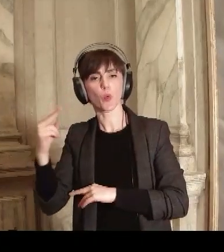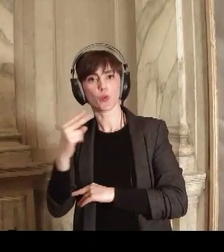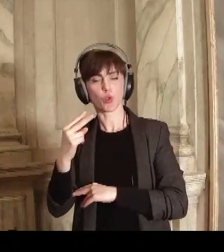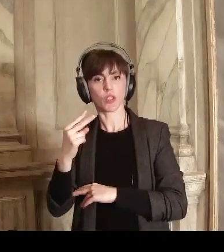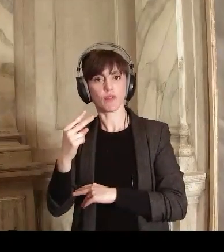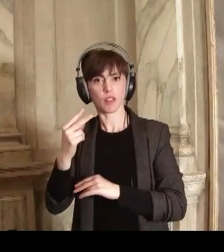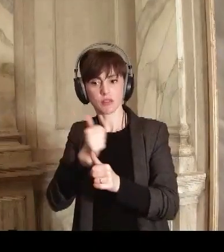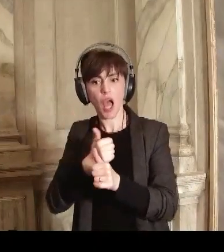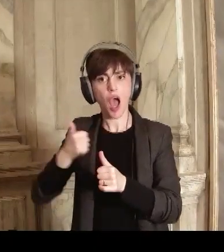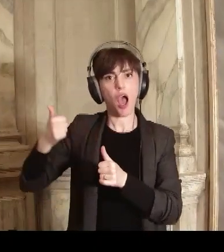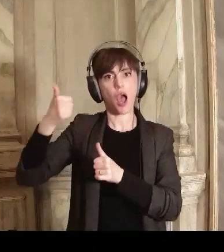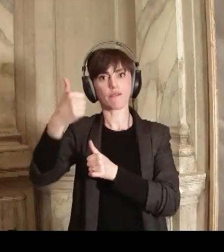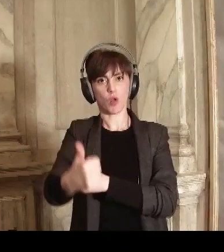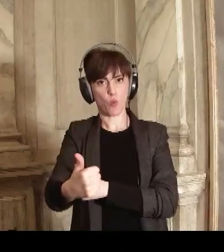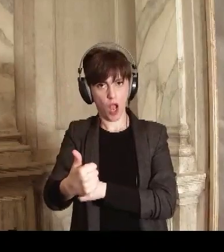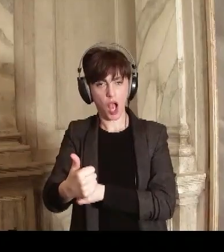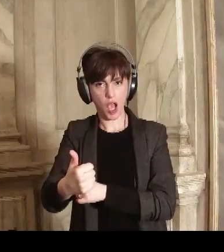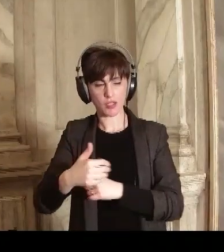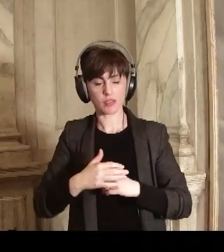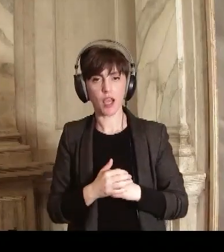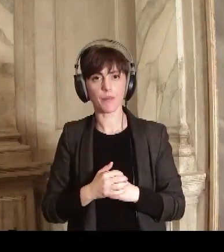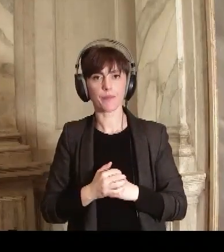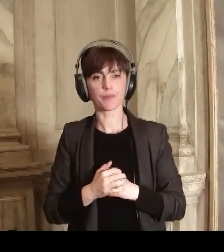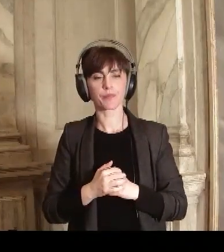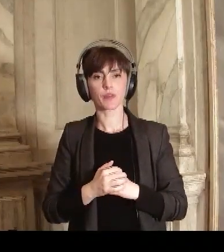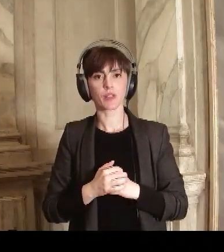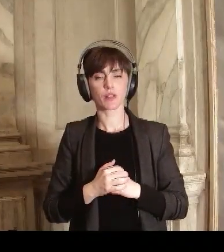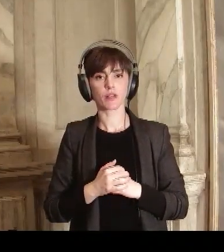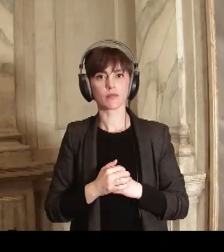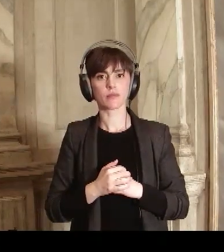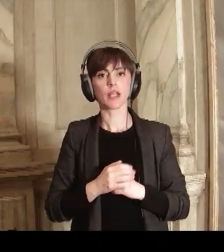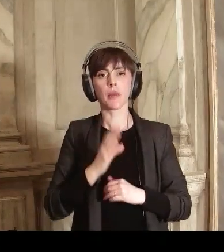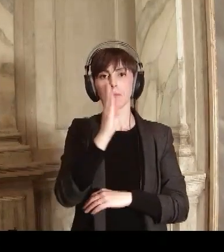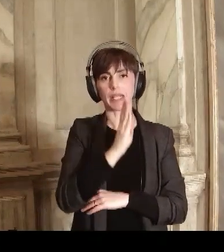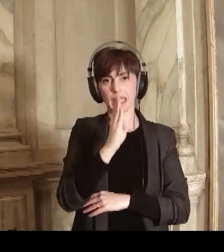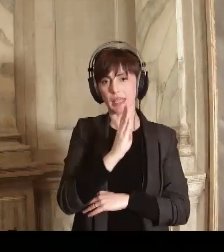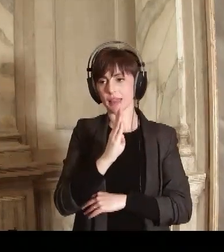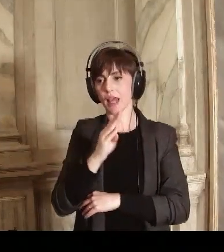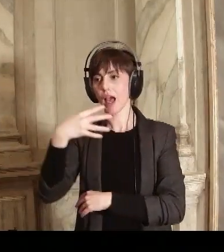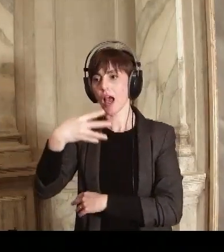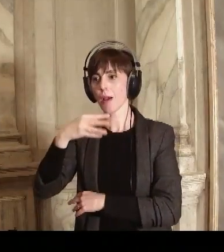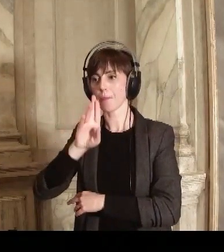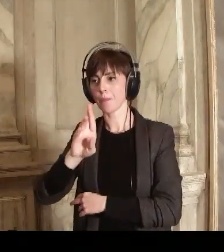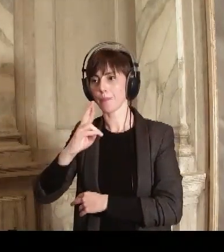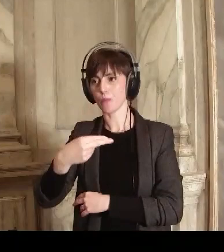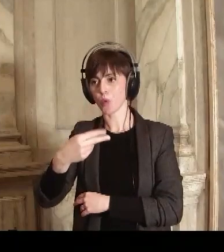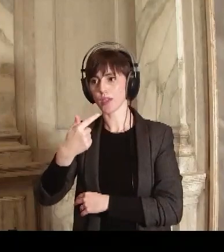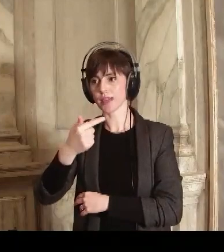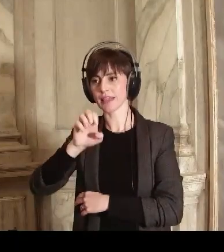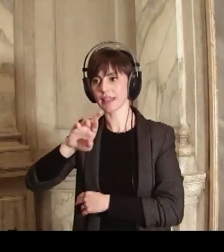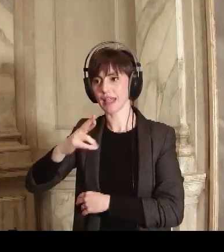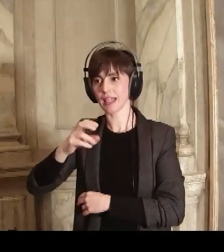nel 2017. Brigitta Montendorf, compositrice transmediale, presenta Orbit, a War